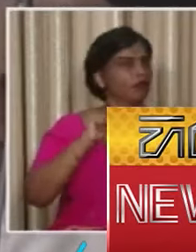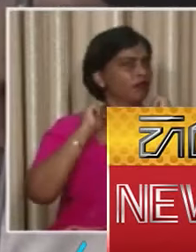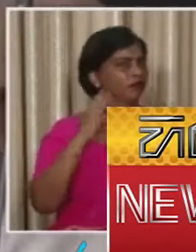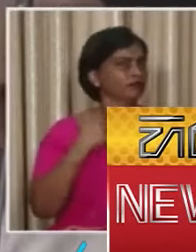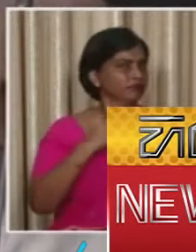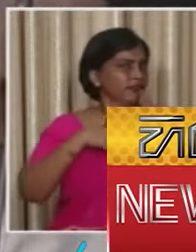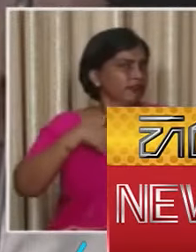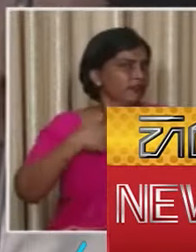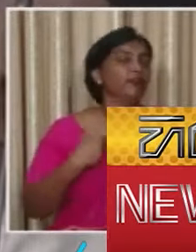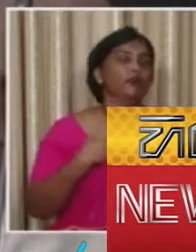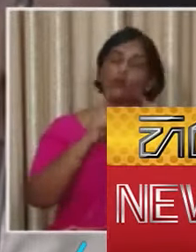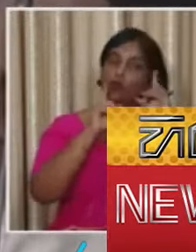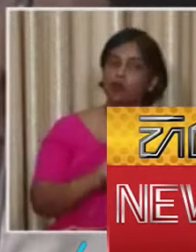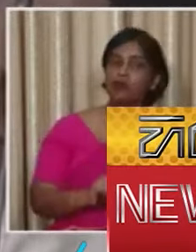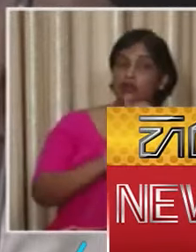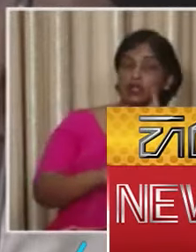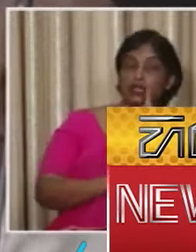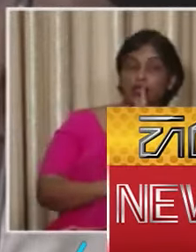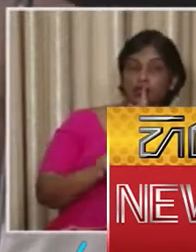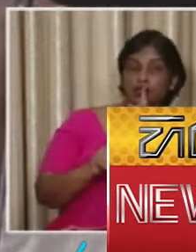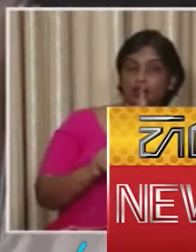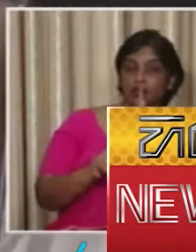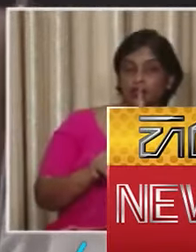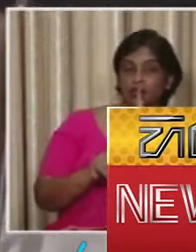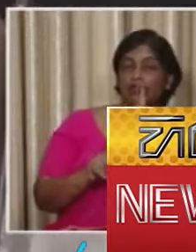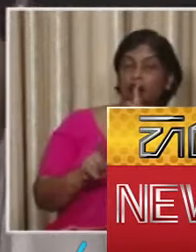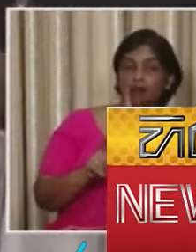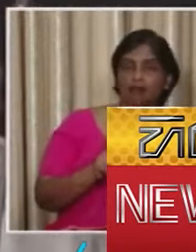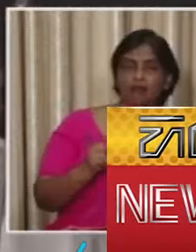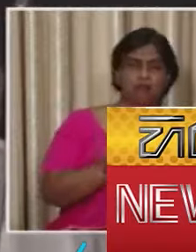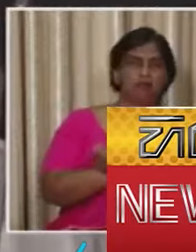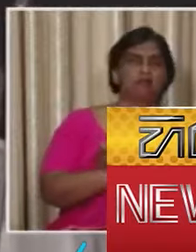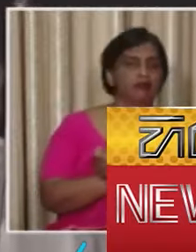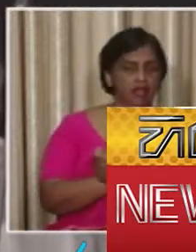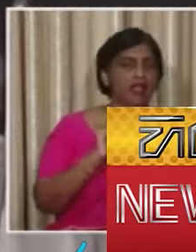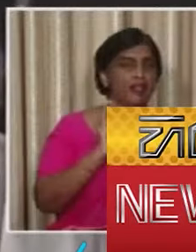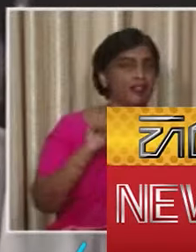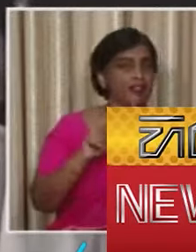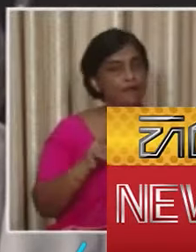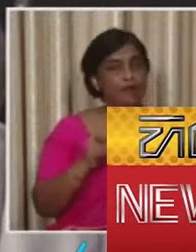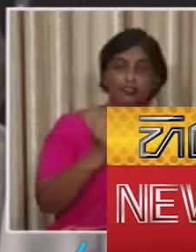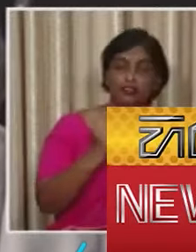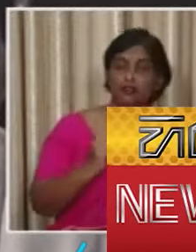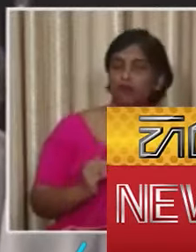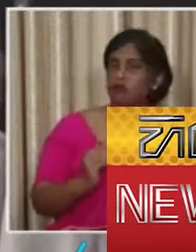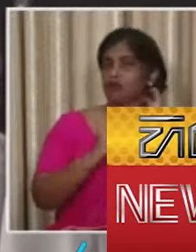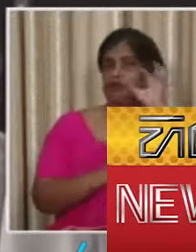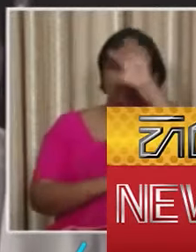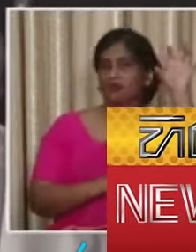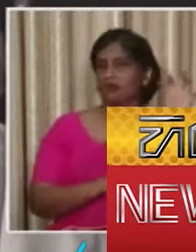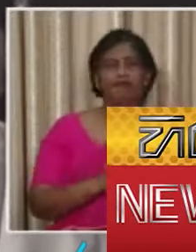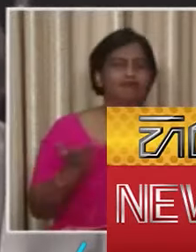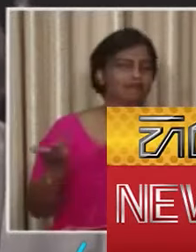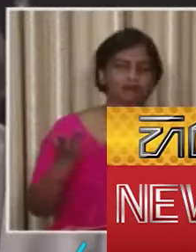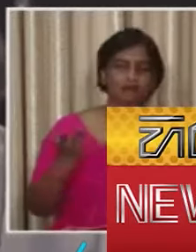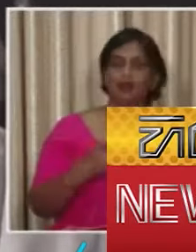සාර්ථක කරගත්තා. එතකොට විවේචකයන් පිල්ල මාරු කරා. IMF සහයෝගයෙන් ගොඩ ගිය කිසිම රටක් නැති